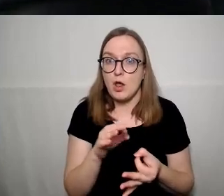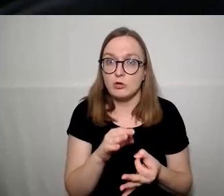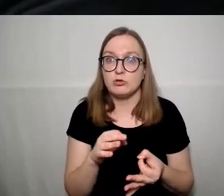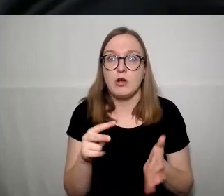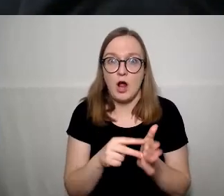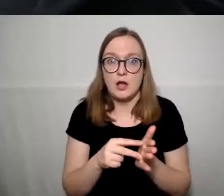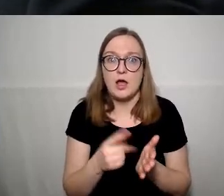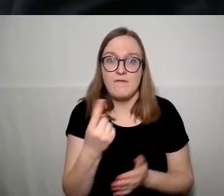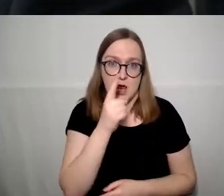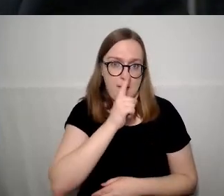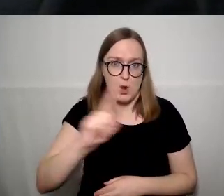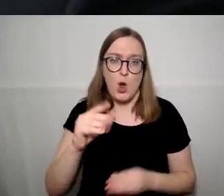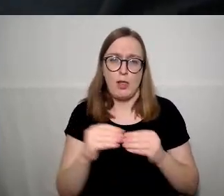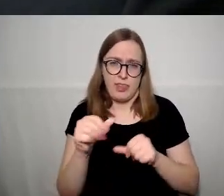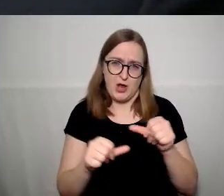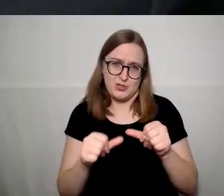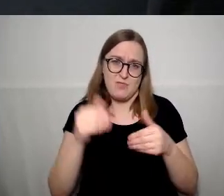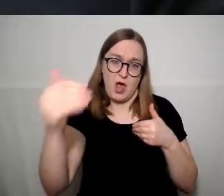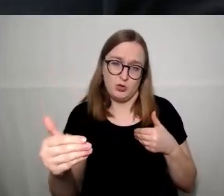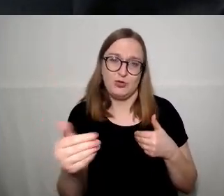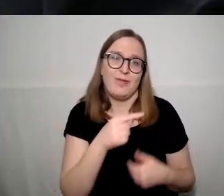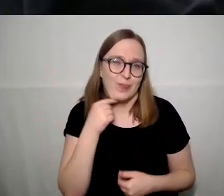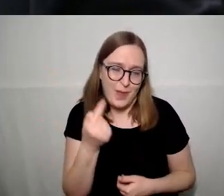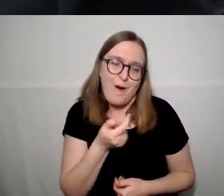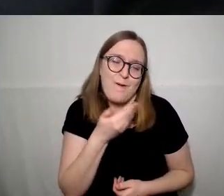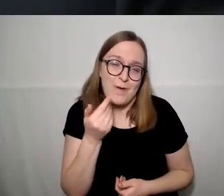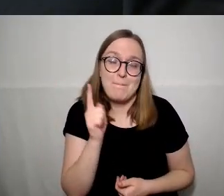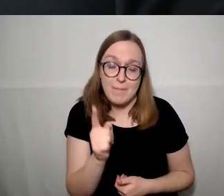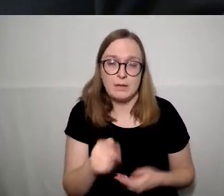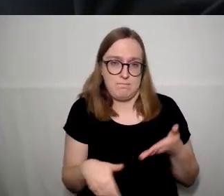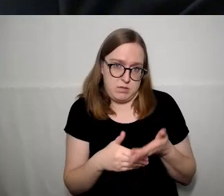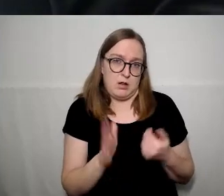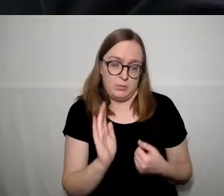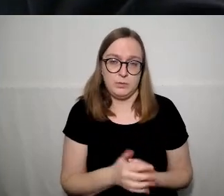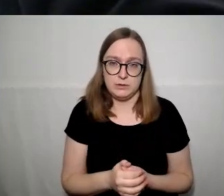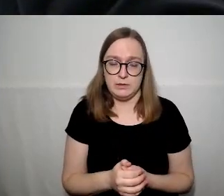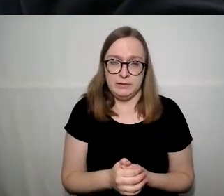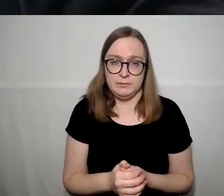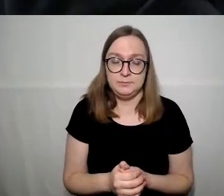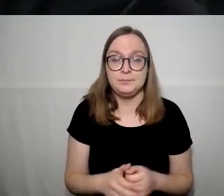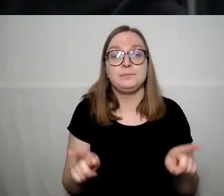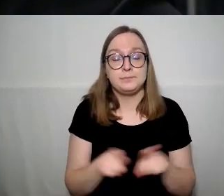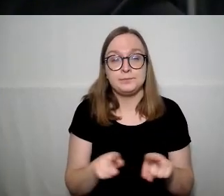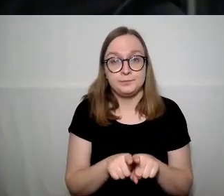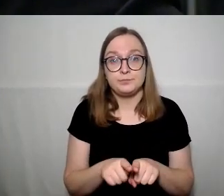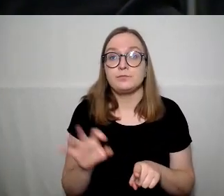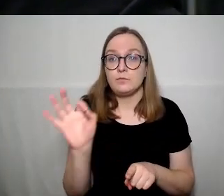per 10 ne tiek ir daug, bet tai padės išspręsti Vievio taršą. Ir be abejo, dėl